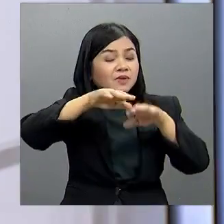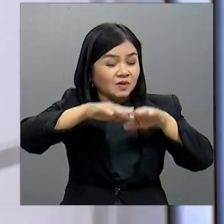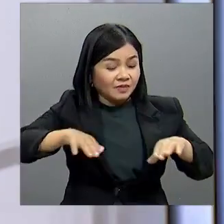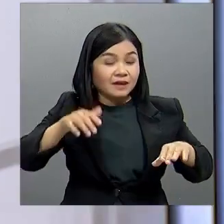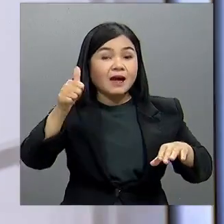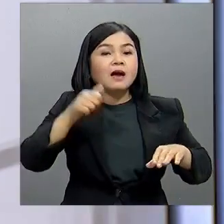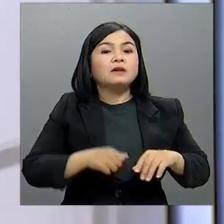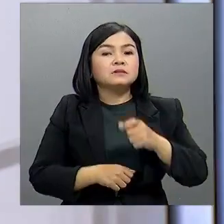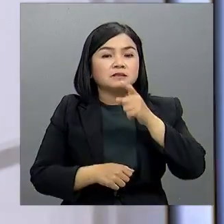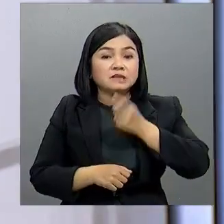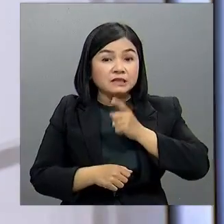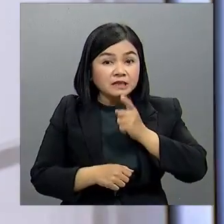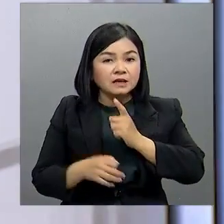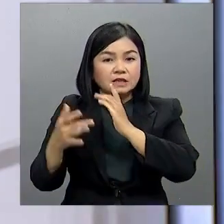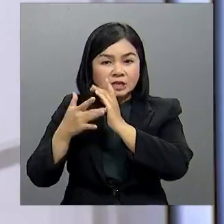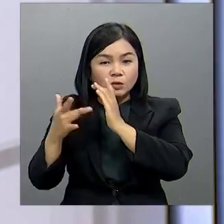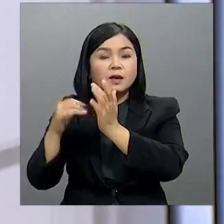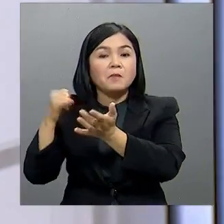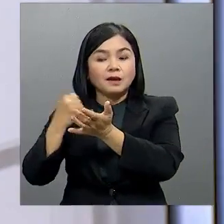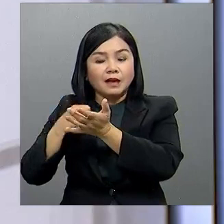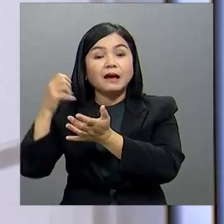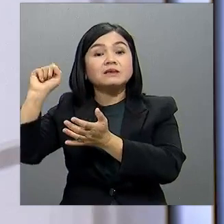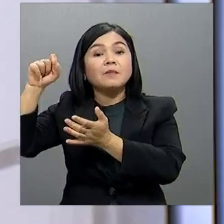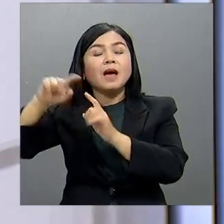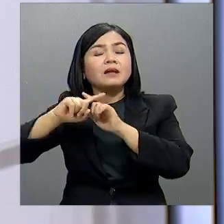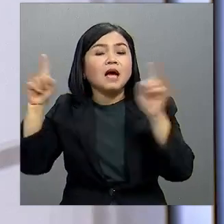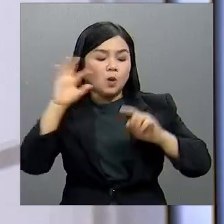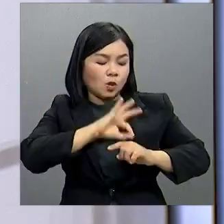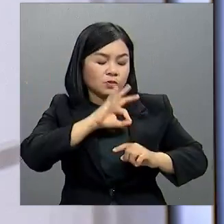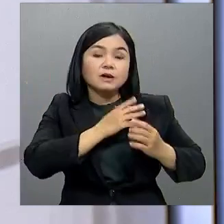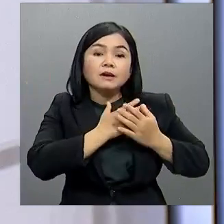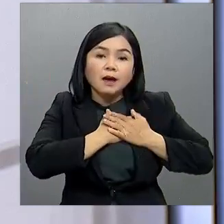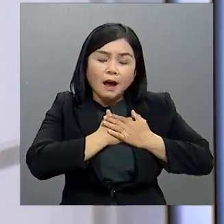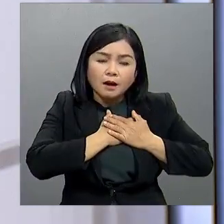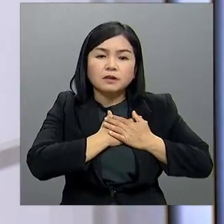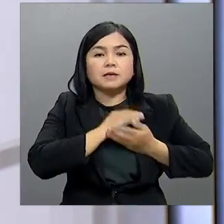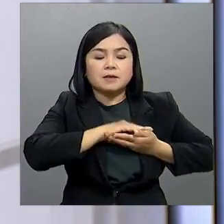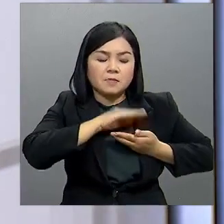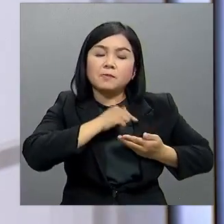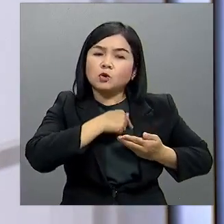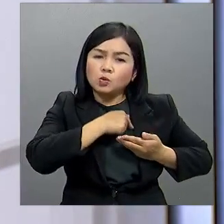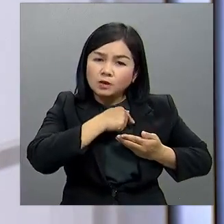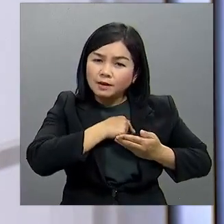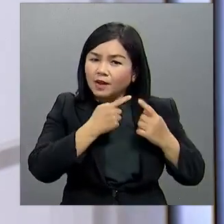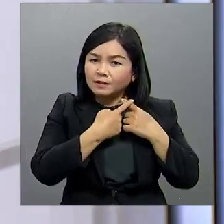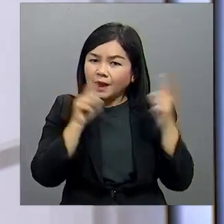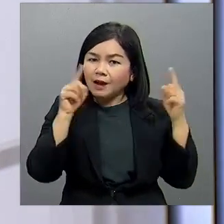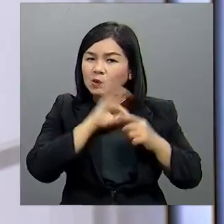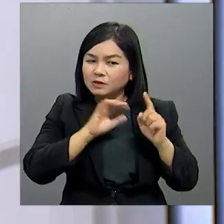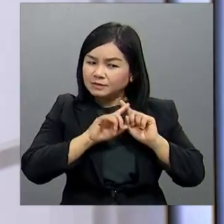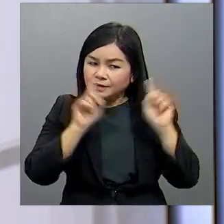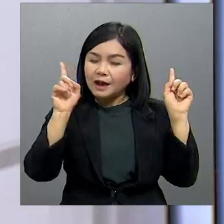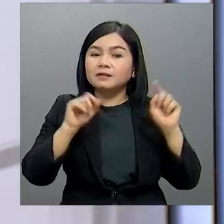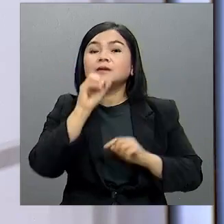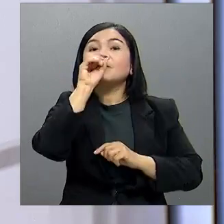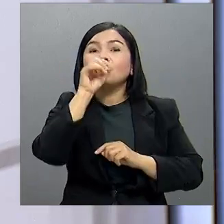ด้วยเทคโนโลยีมันทำให้เราสะดวกขึ้นนะคะแต่คุณค่าทางจิตใจที่เล่นได้บอกไว้เมื่อสักครู่นี้เนี่ยมันอาจจะแตกต่างกันก็อย่างที่บอกไว้นะครับถึงแม้